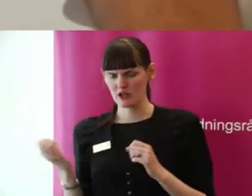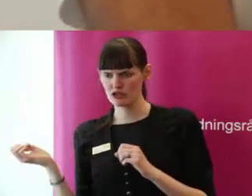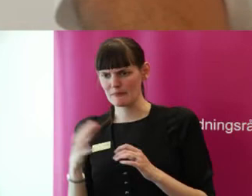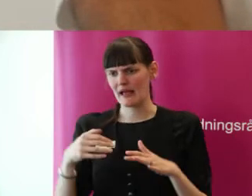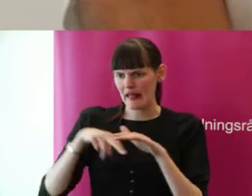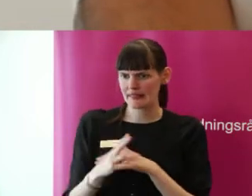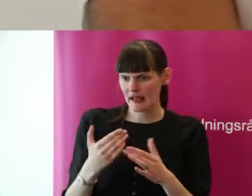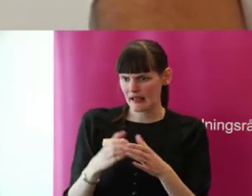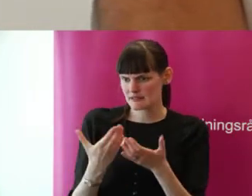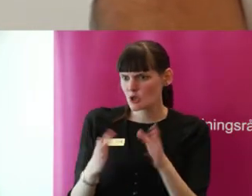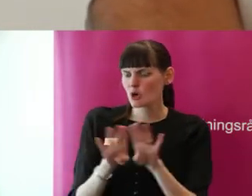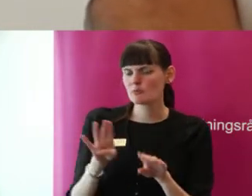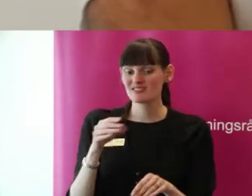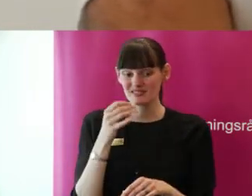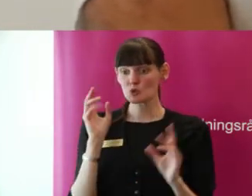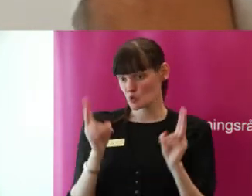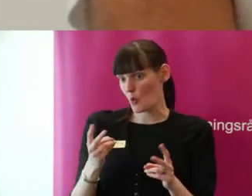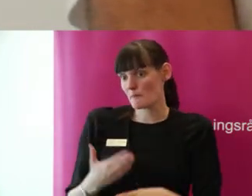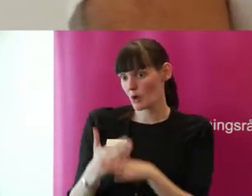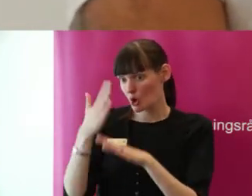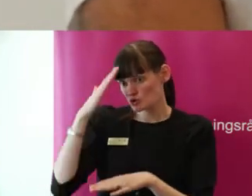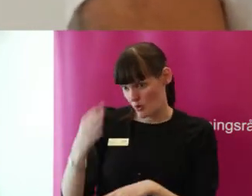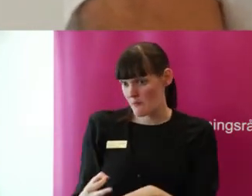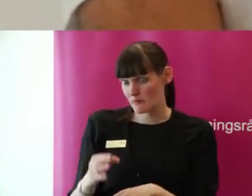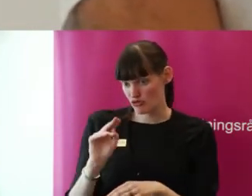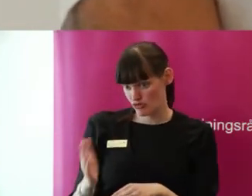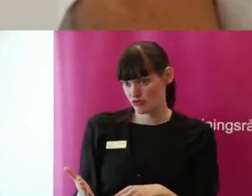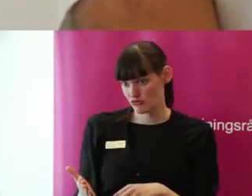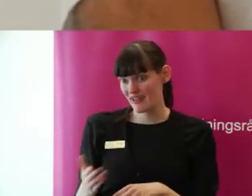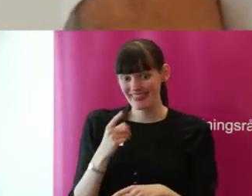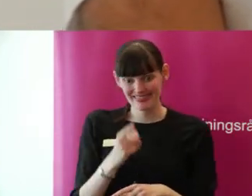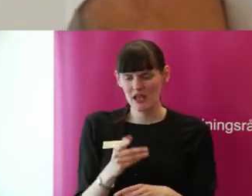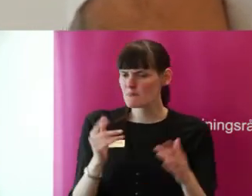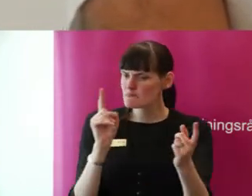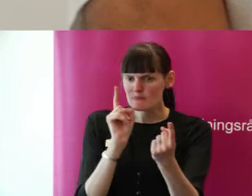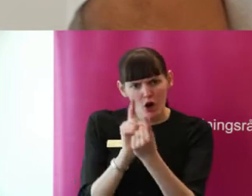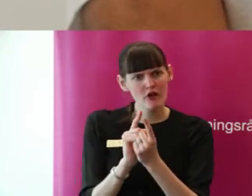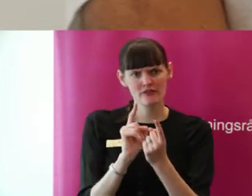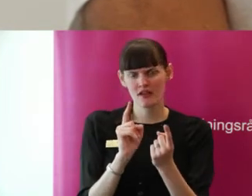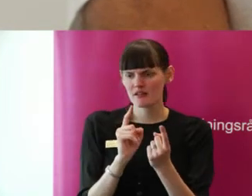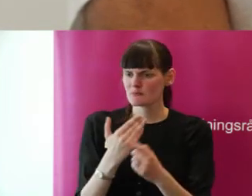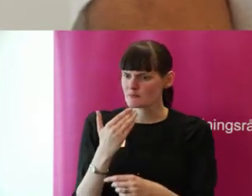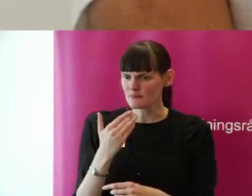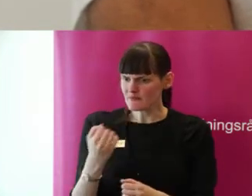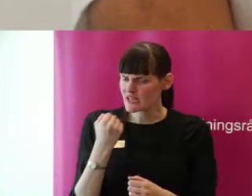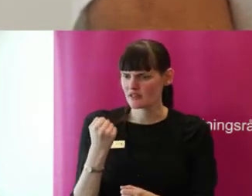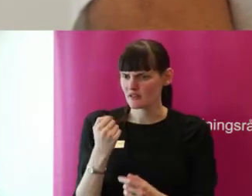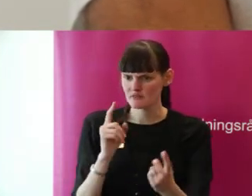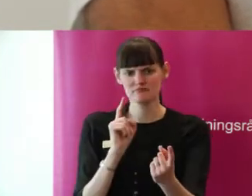ny kunskap. Och det mötet, det är ju genuint att få göra det.